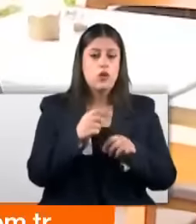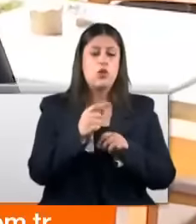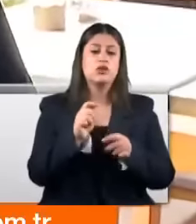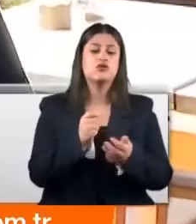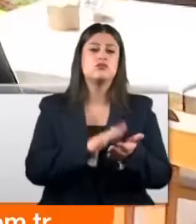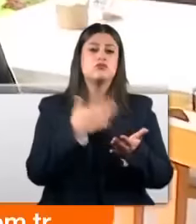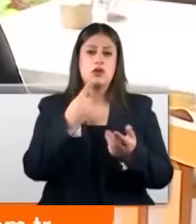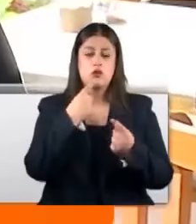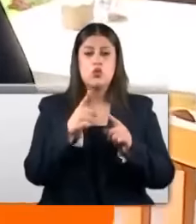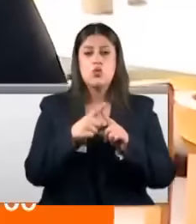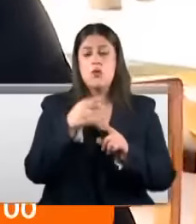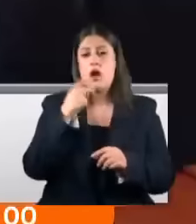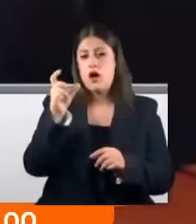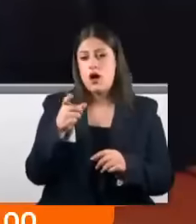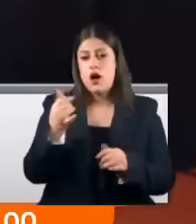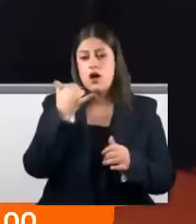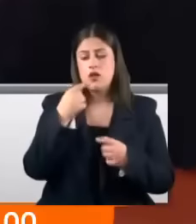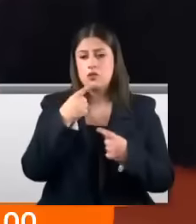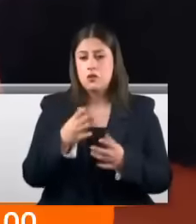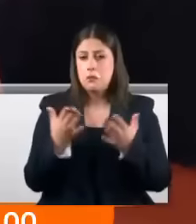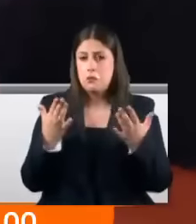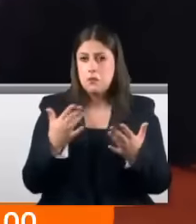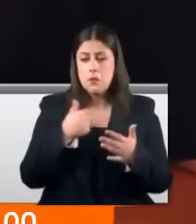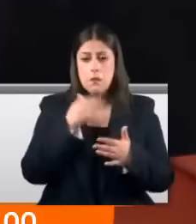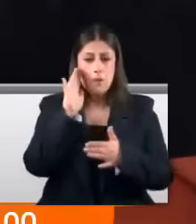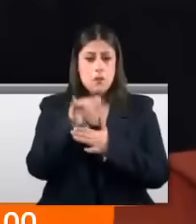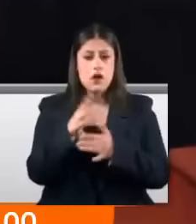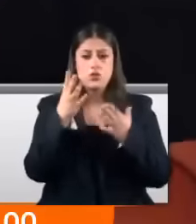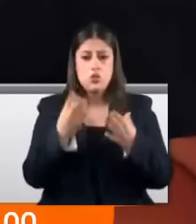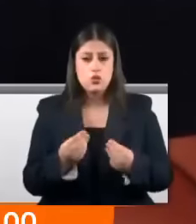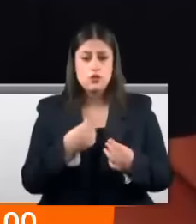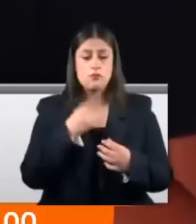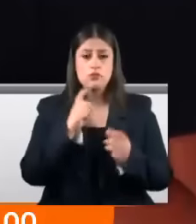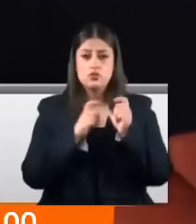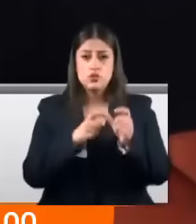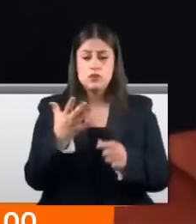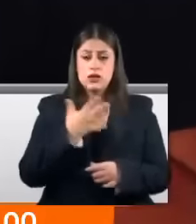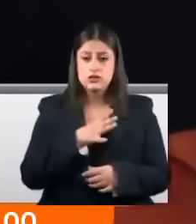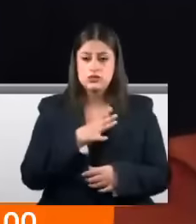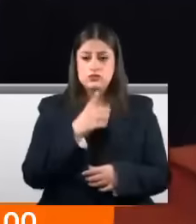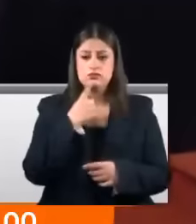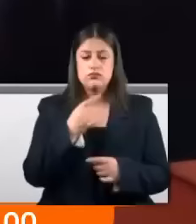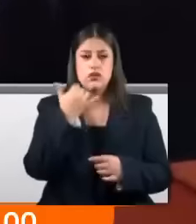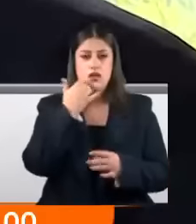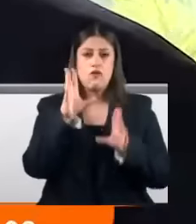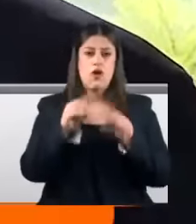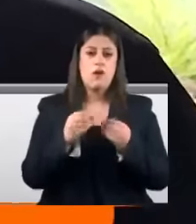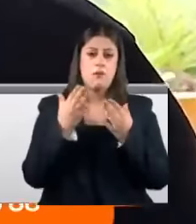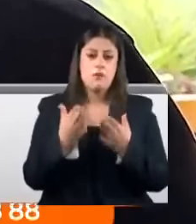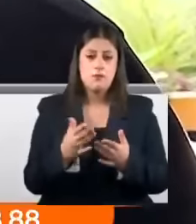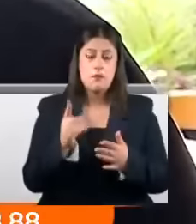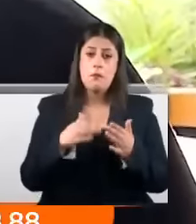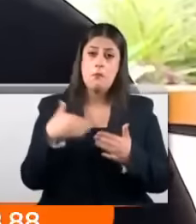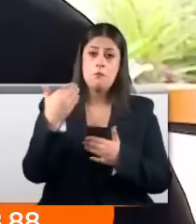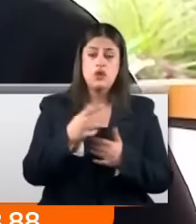beni Tuğba Hanım diye birisi aradı. Bilmiyorum böyle birisi var mı? Tuğba Hanım beni mağdur ettiniz ya şunu dinler misiniz? Şunu söylemek istiyorum size. Kapattı. Bu sefer başka bir